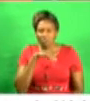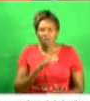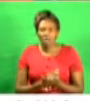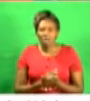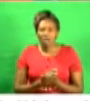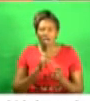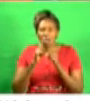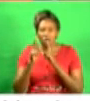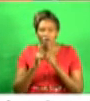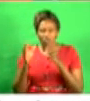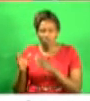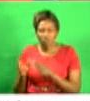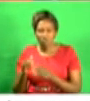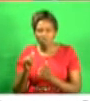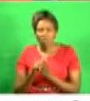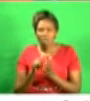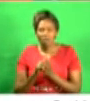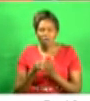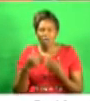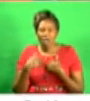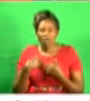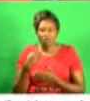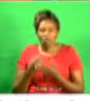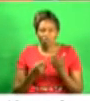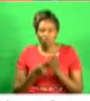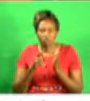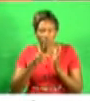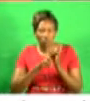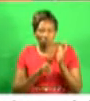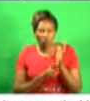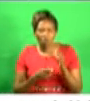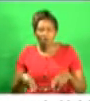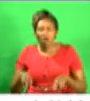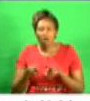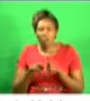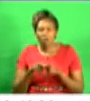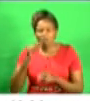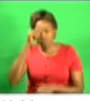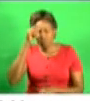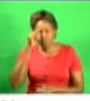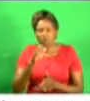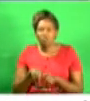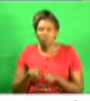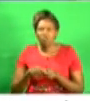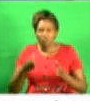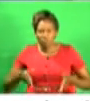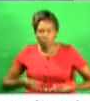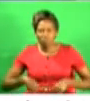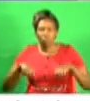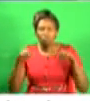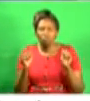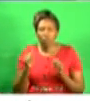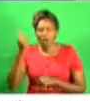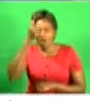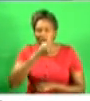Odinga aliambia muungano huo kuwa kuna ukiukaji mkubwa wa sheria za uchaguzi unaofanywa na serikali. Kwa upande wake, mwenyekiti wa muungano huo wa